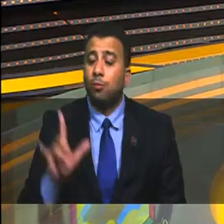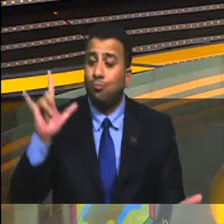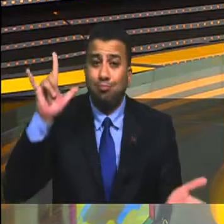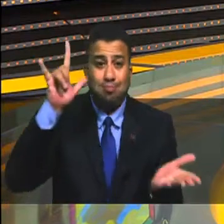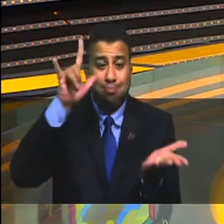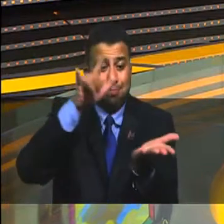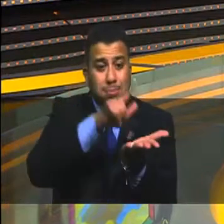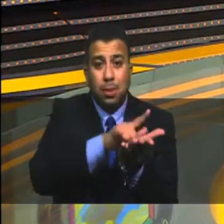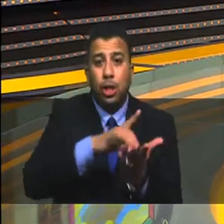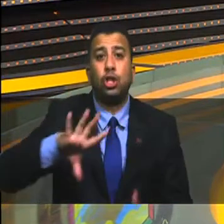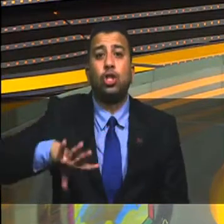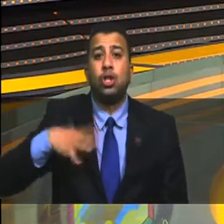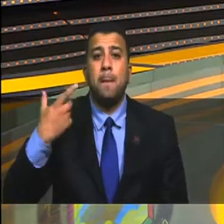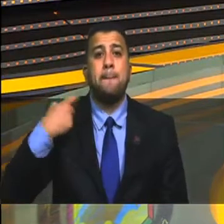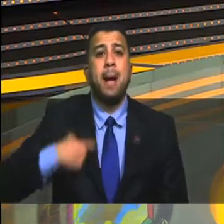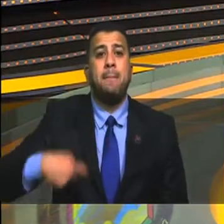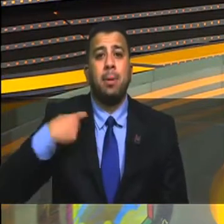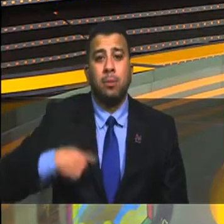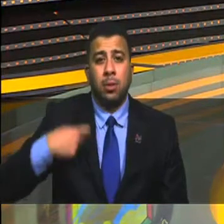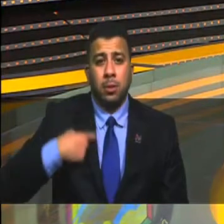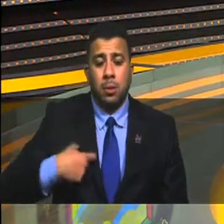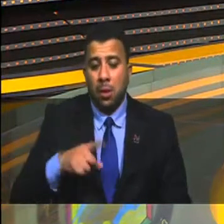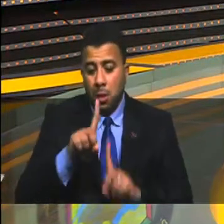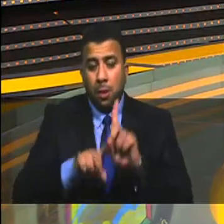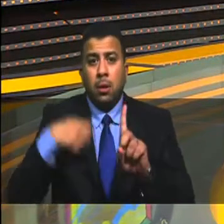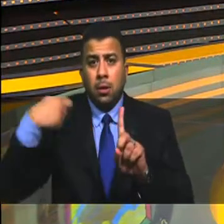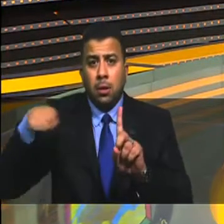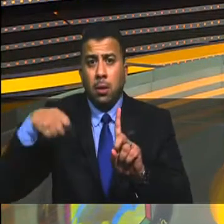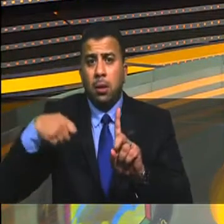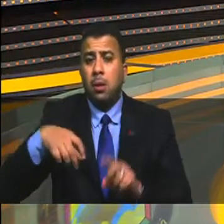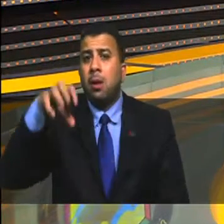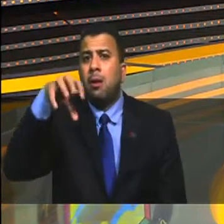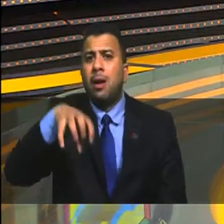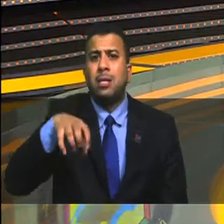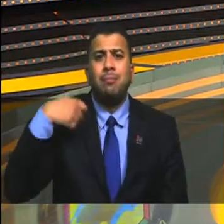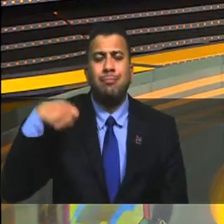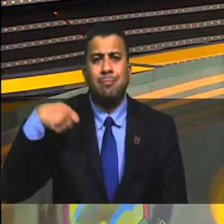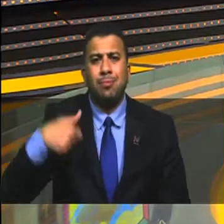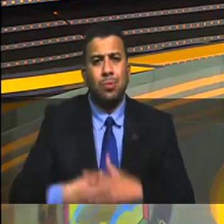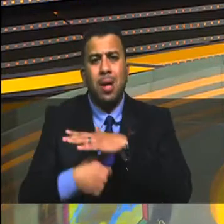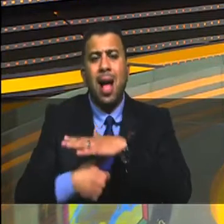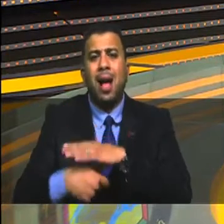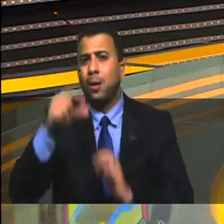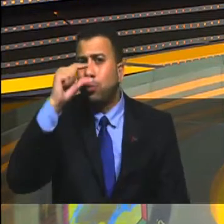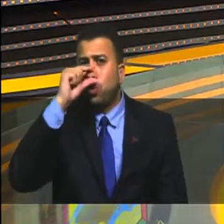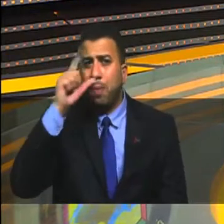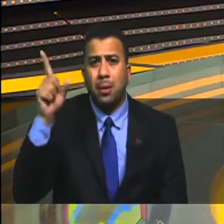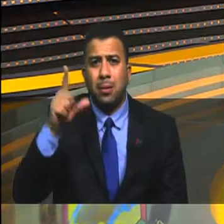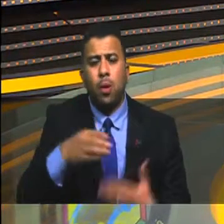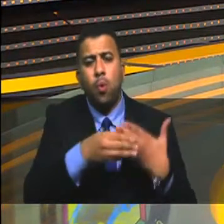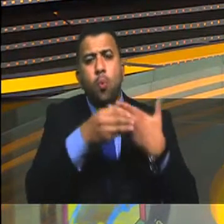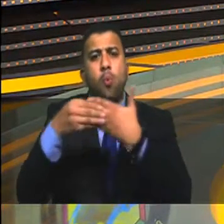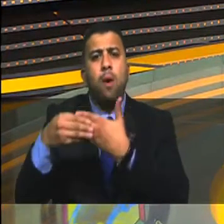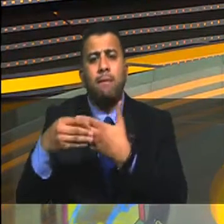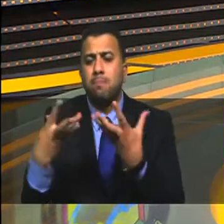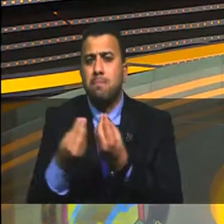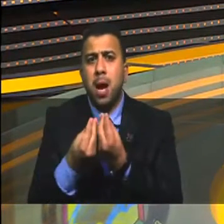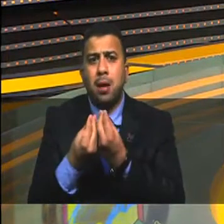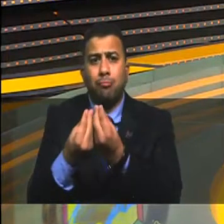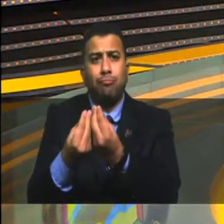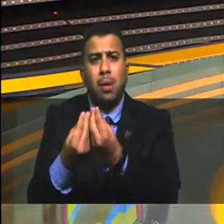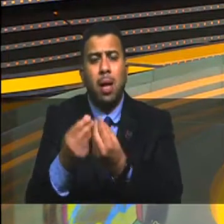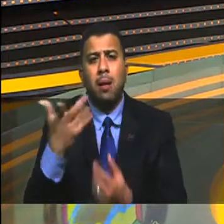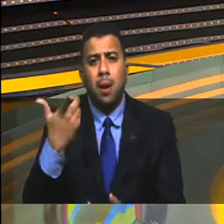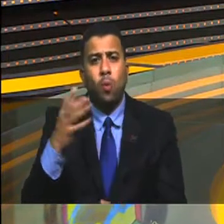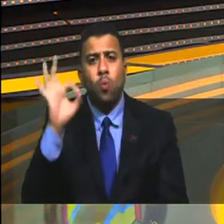وصل صاحب السمو الشيخ محمد بن راشد آل مكتوم نائب رئيس الدولة رئيس مجلس الوزراء حاكم دبي والوفد